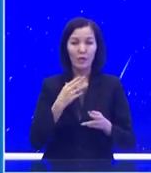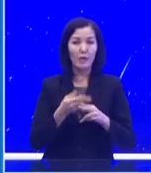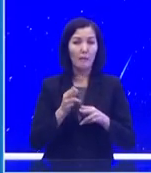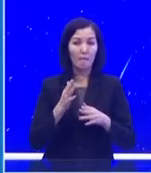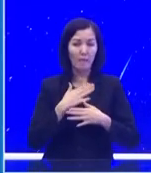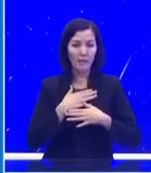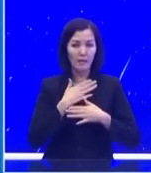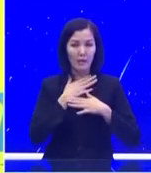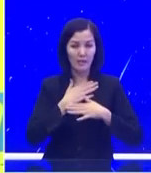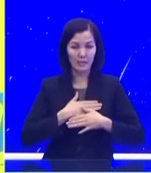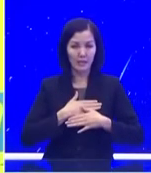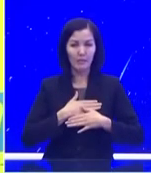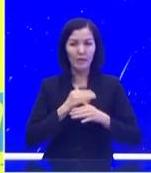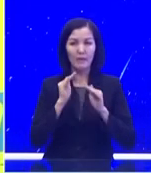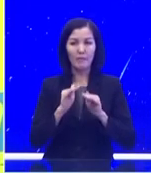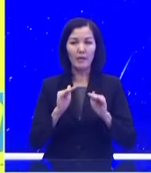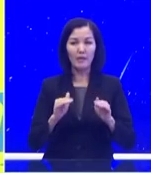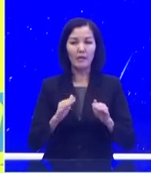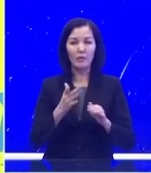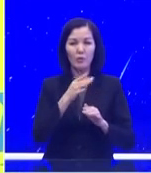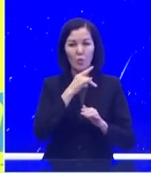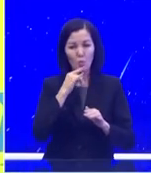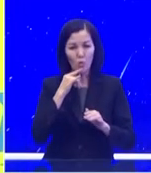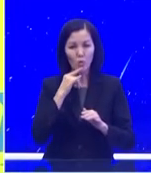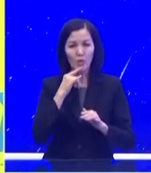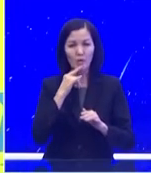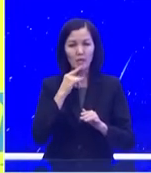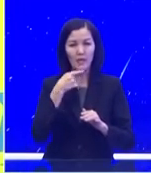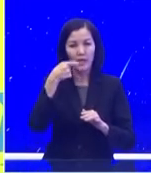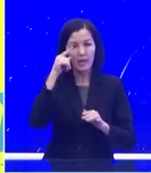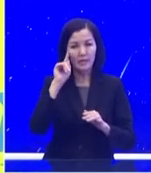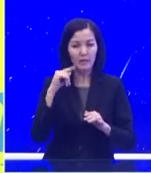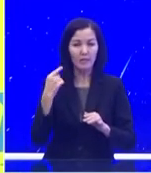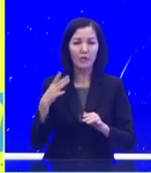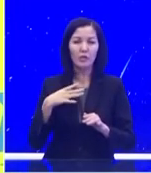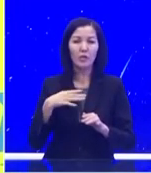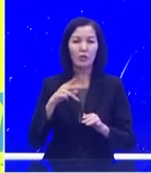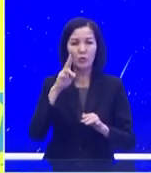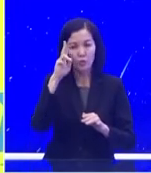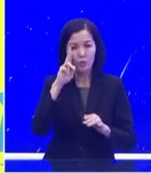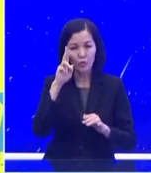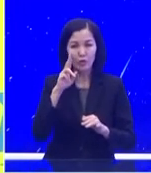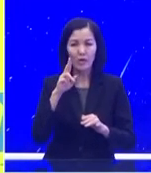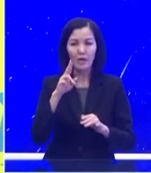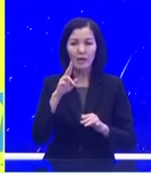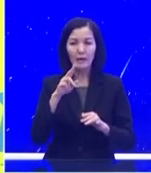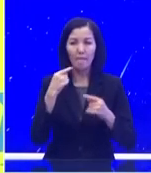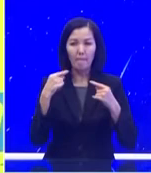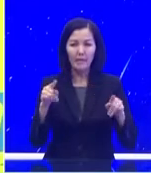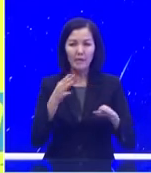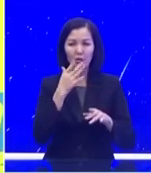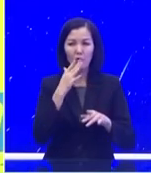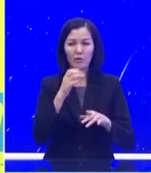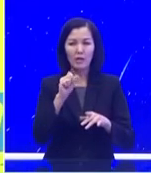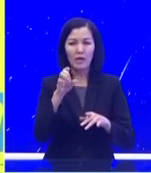отырғаным, балалардың бәріне орыс болсын, Әзірбайжан болсын, түрік баласы болсын,